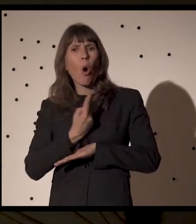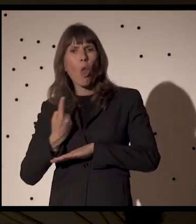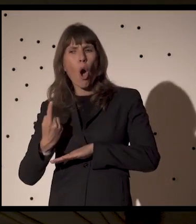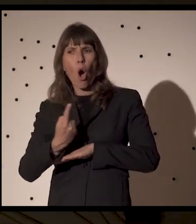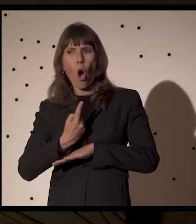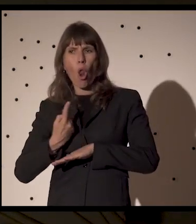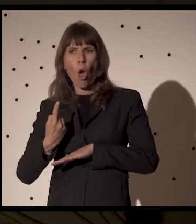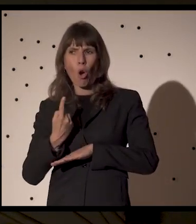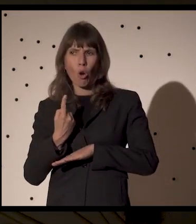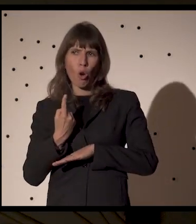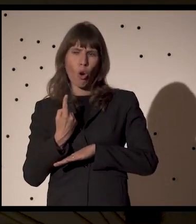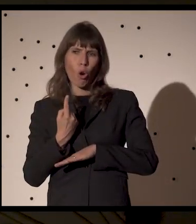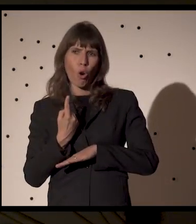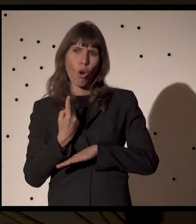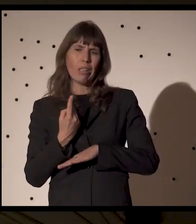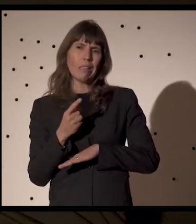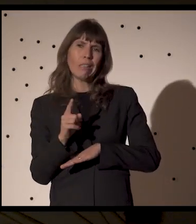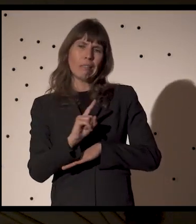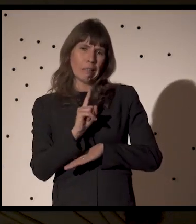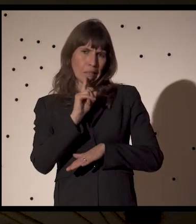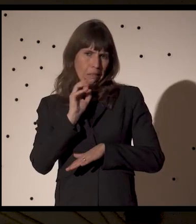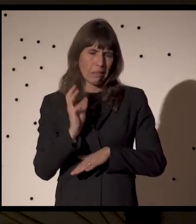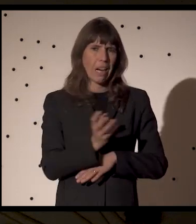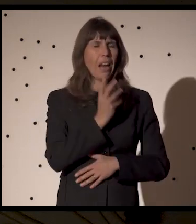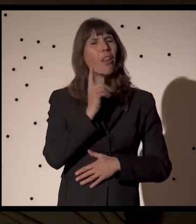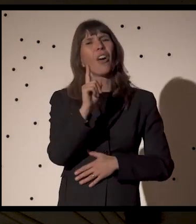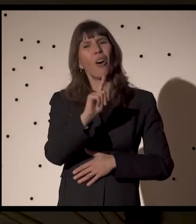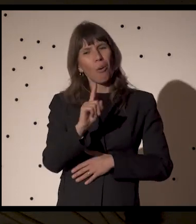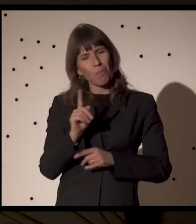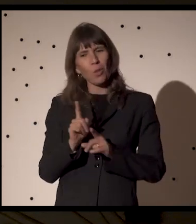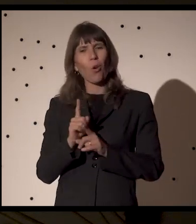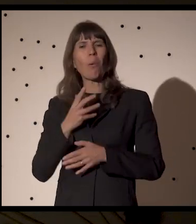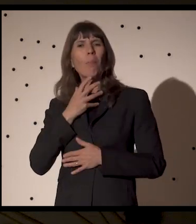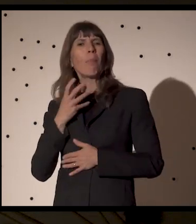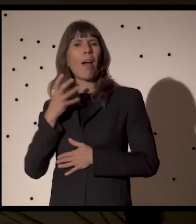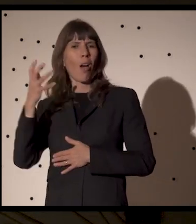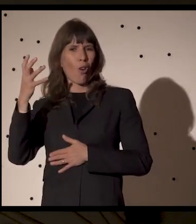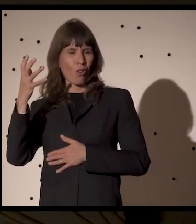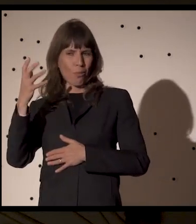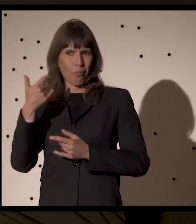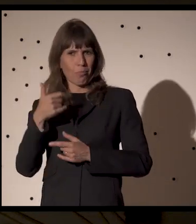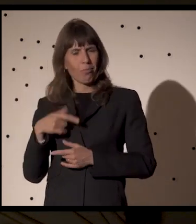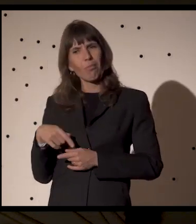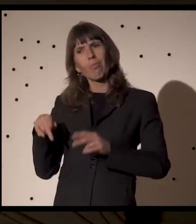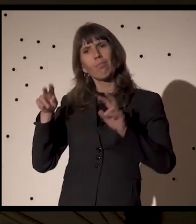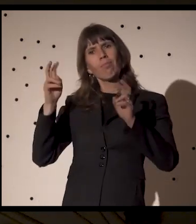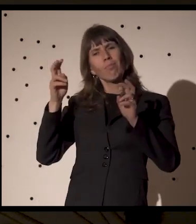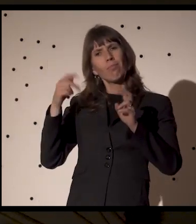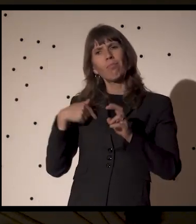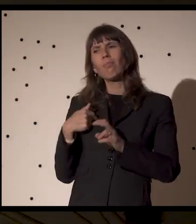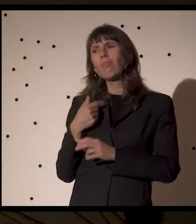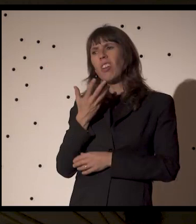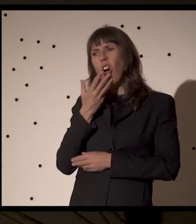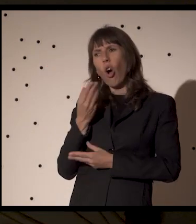in quanto più che monologo meologo si tratta di Puccini cucini che cosa vuoi da me è un monologo ancora una volta